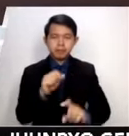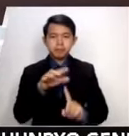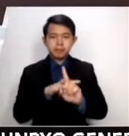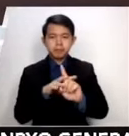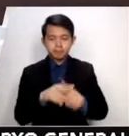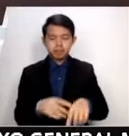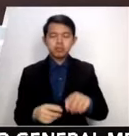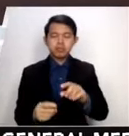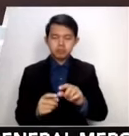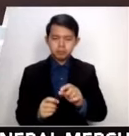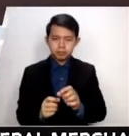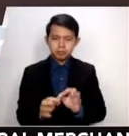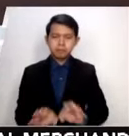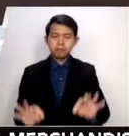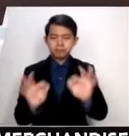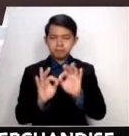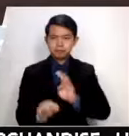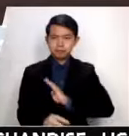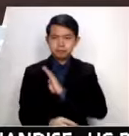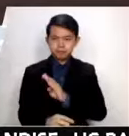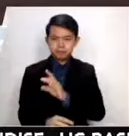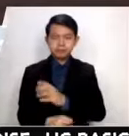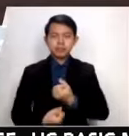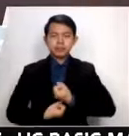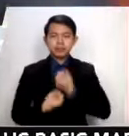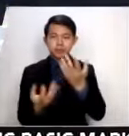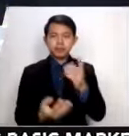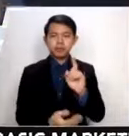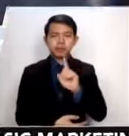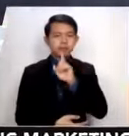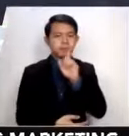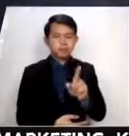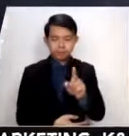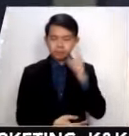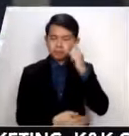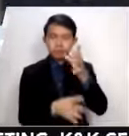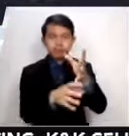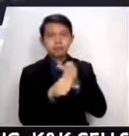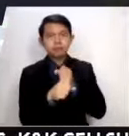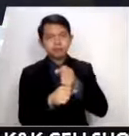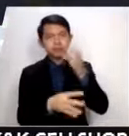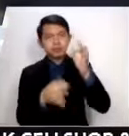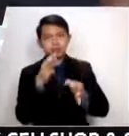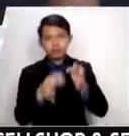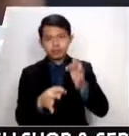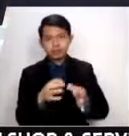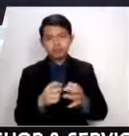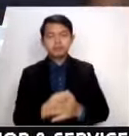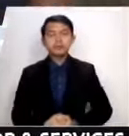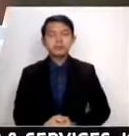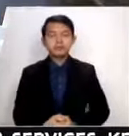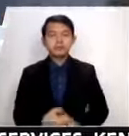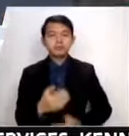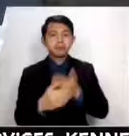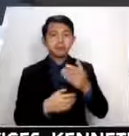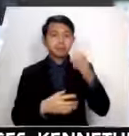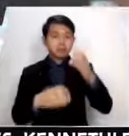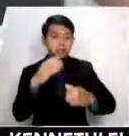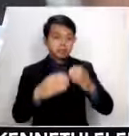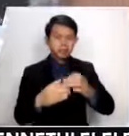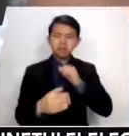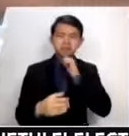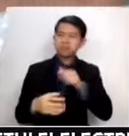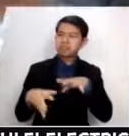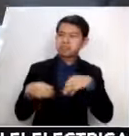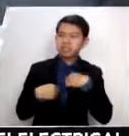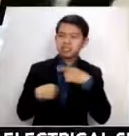totoo para makamit namin yung hustisya. Hindi pinagbigyan ng korte ang motion ni Kibuloy na mailipat siya sa kustodiya